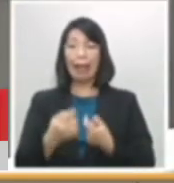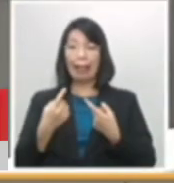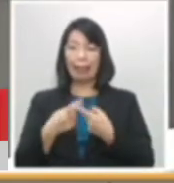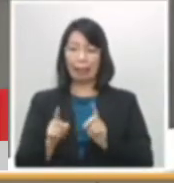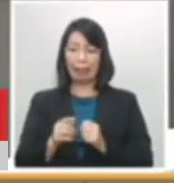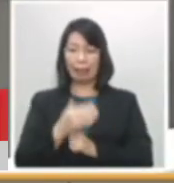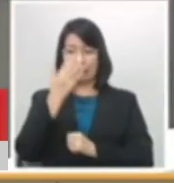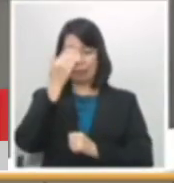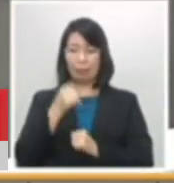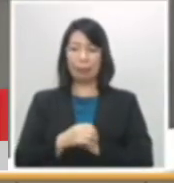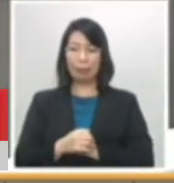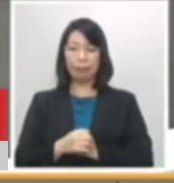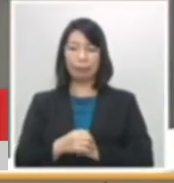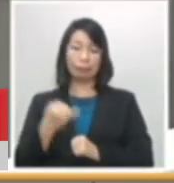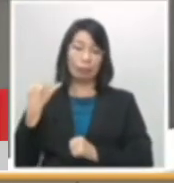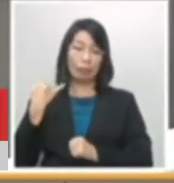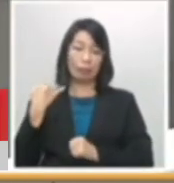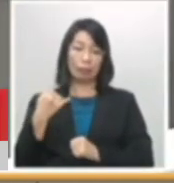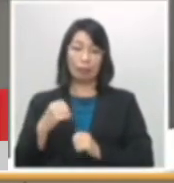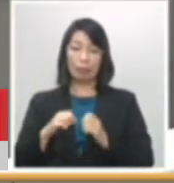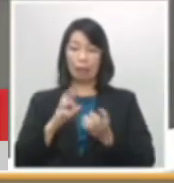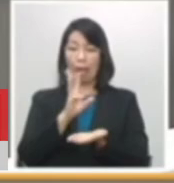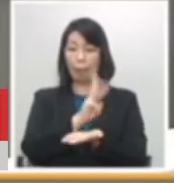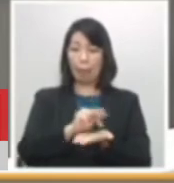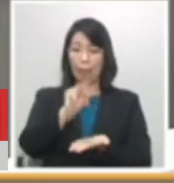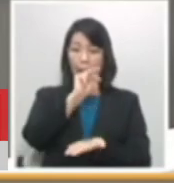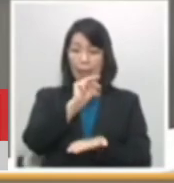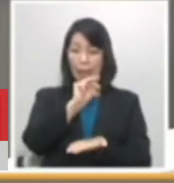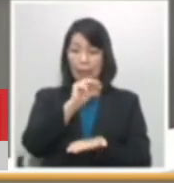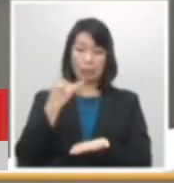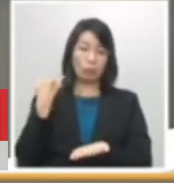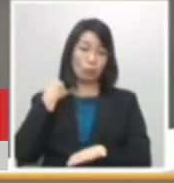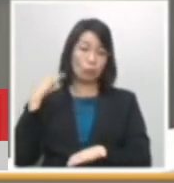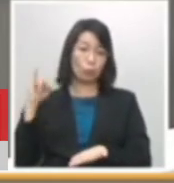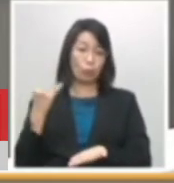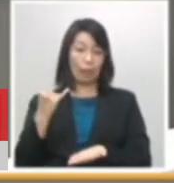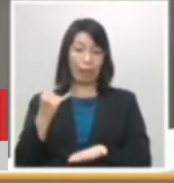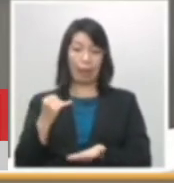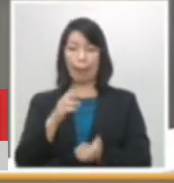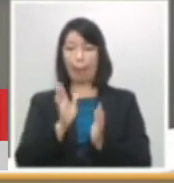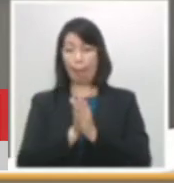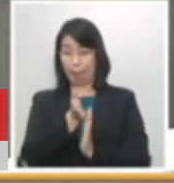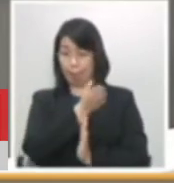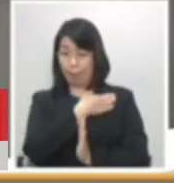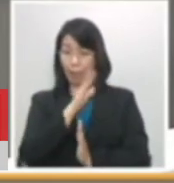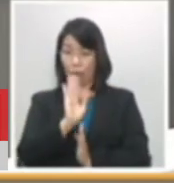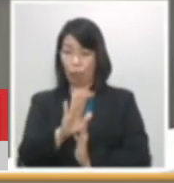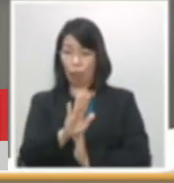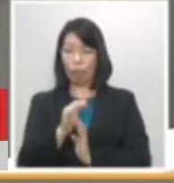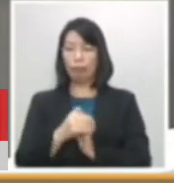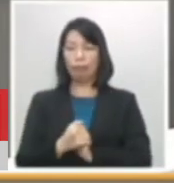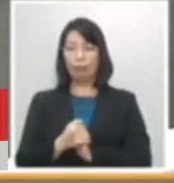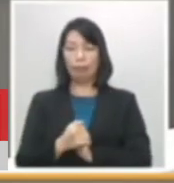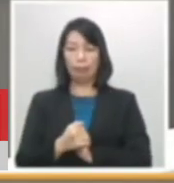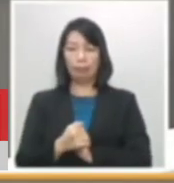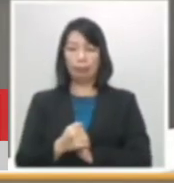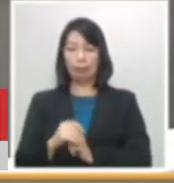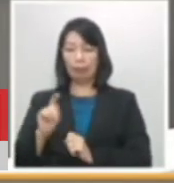าราชวิทยาลัยมรมหามกุฏราชวิทยาลัยทั้ง2แห่งเนี่ยเป็นเรื่อง